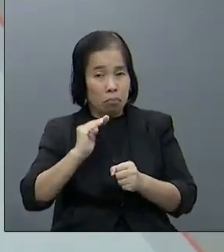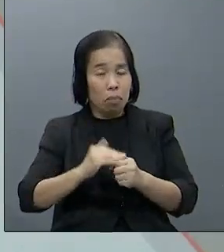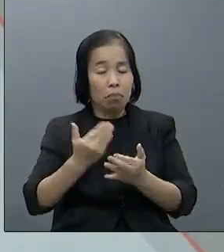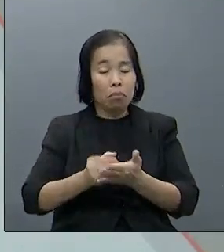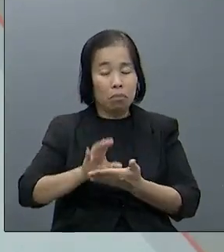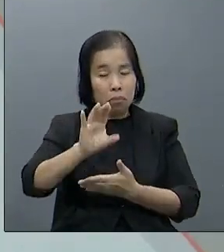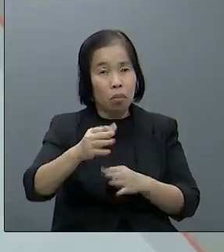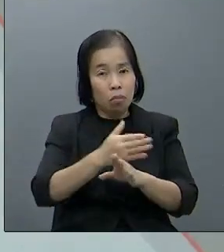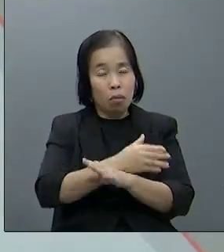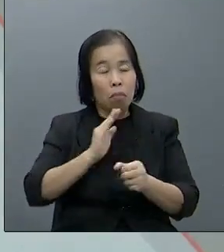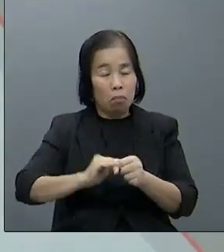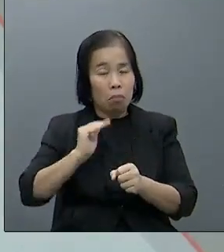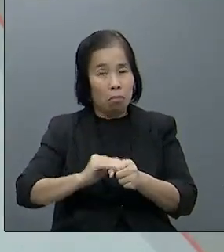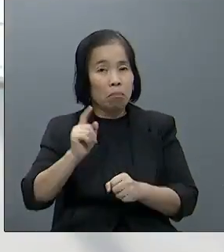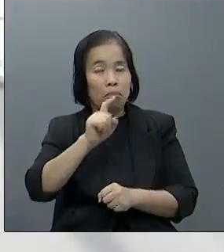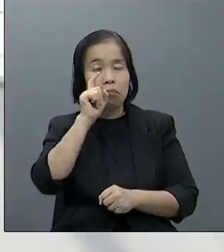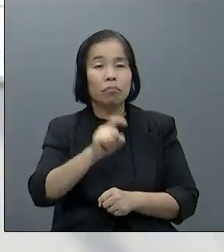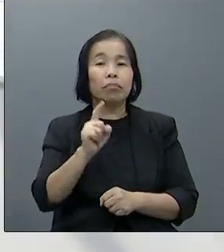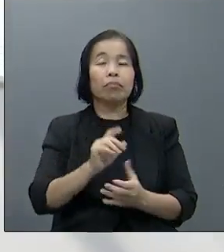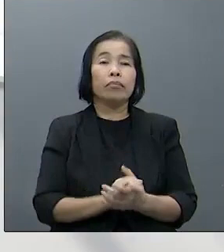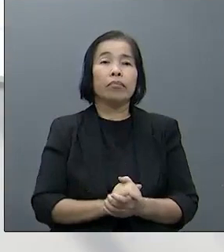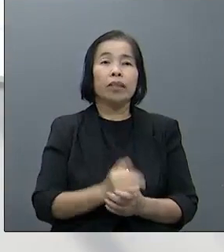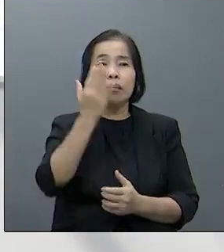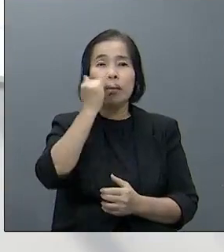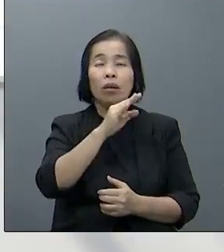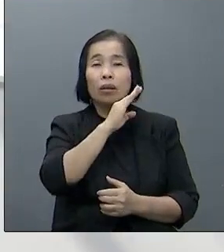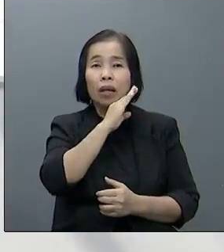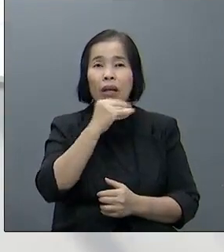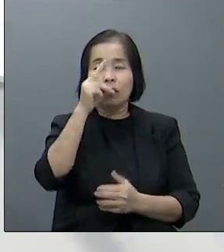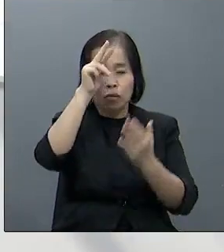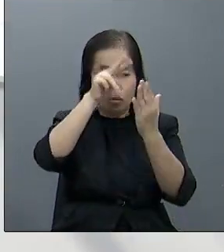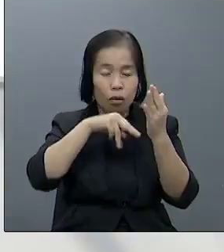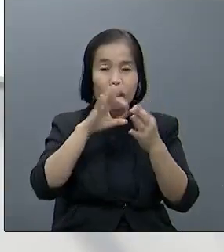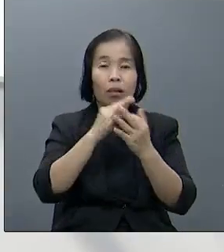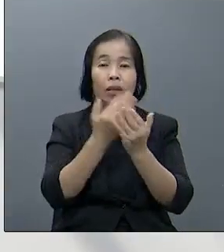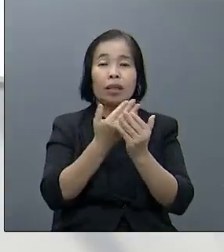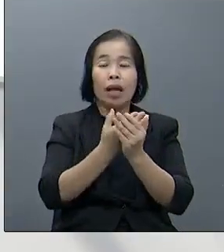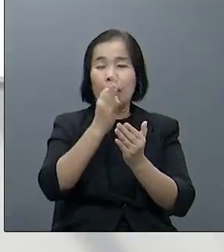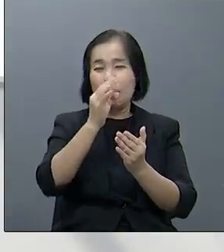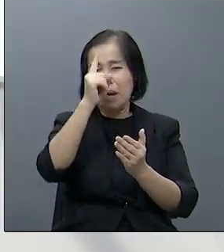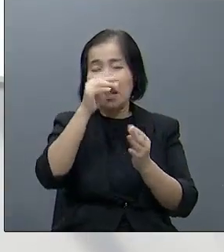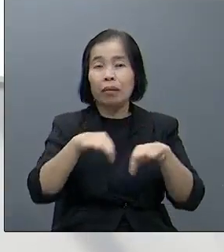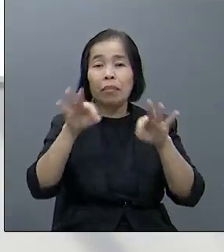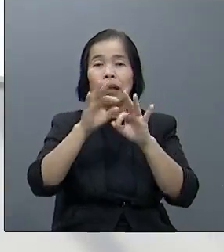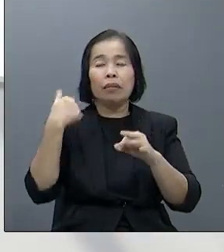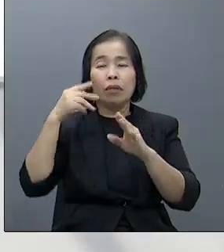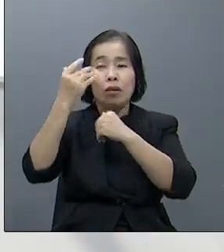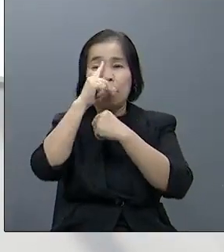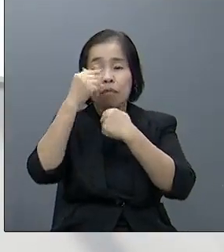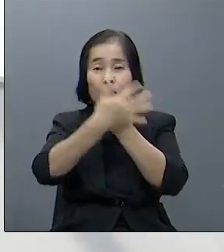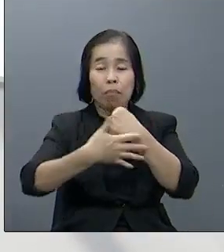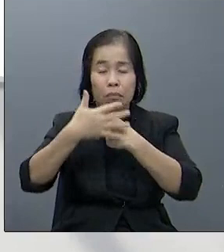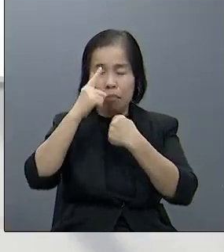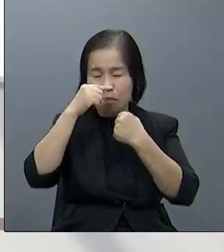ก่อนหนี้เพิ่มไปด้วยหรือไม่นะคะคุณผู้ชมถ้าเกิดว่าติดตามดูค่าเงินบาทเช้าวันนี้ค่ะเปิดมาที่ 36. 70สตางค์ต่อ